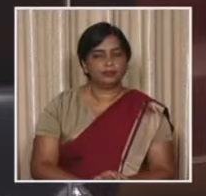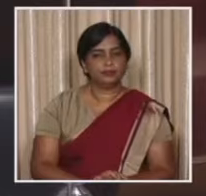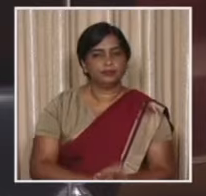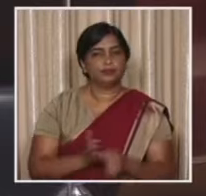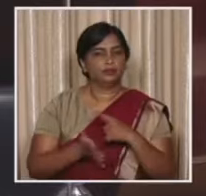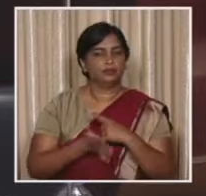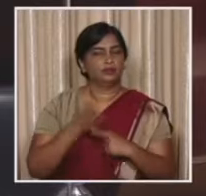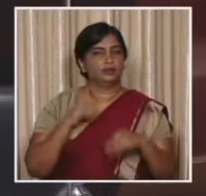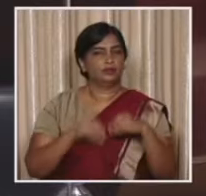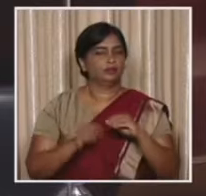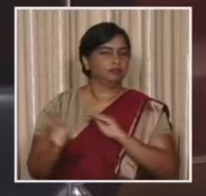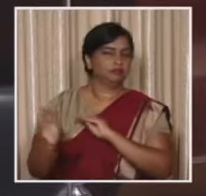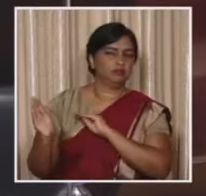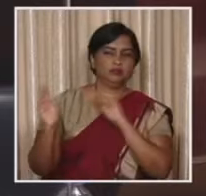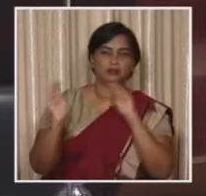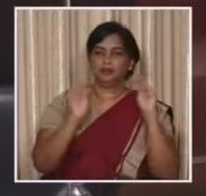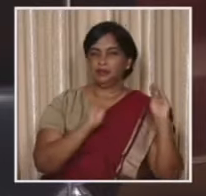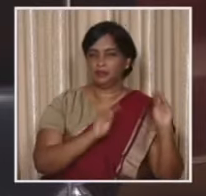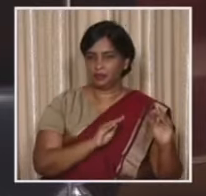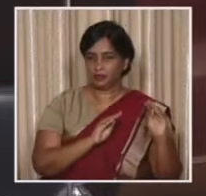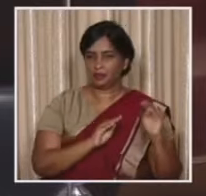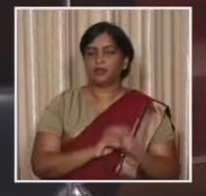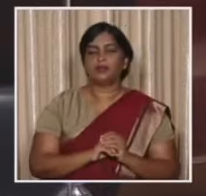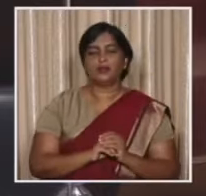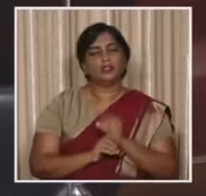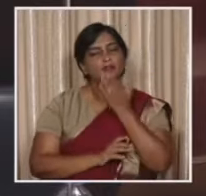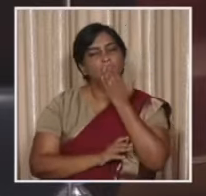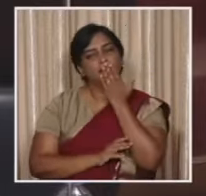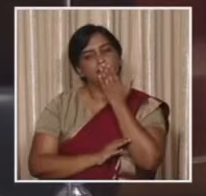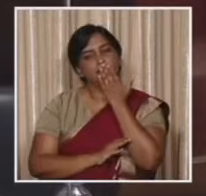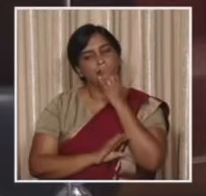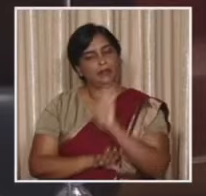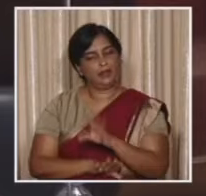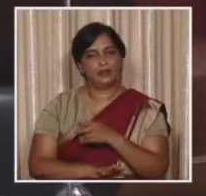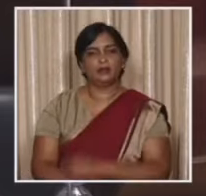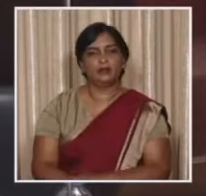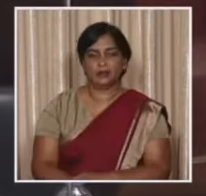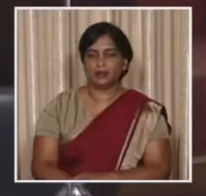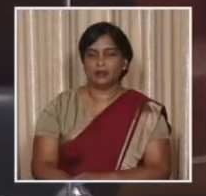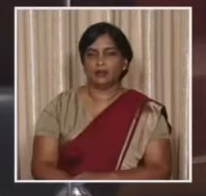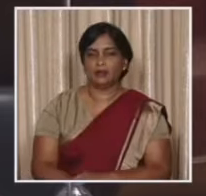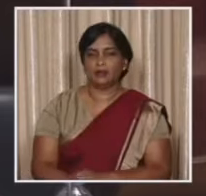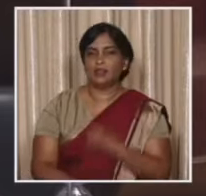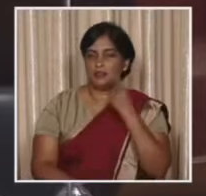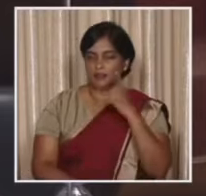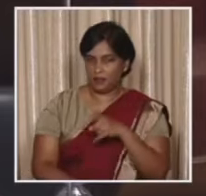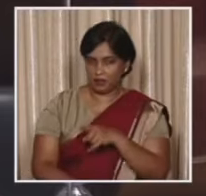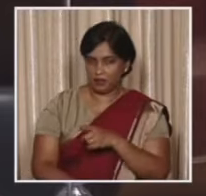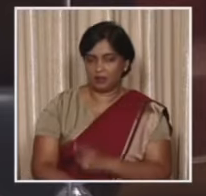මැතිවරණ කල් දාලා නියරව ඉන්නවා. අනිත් නිසා